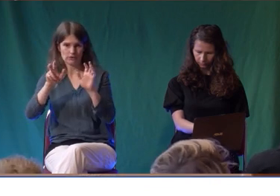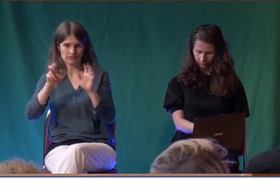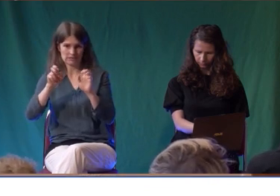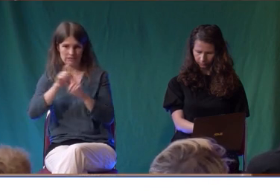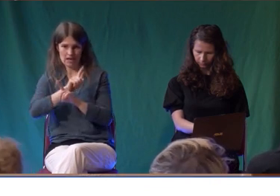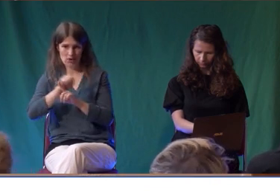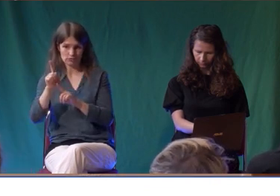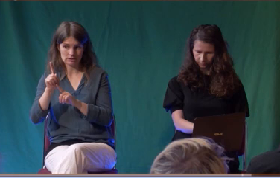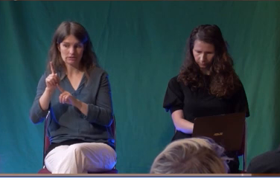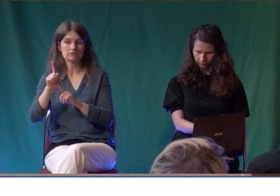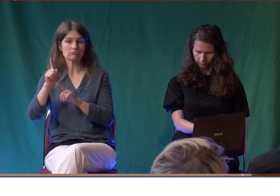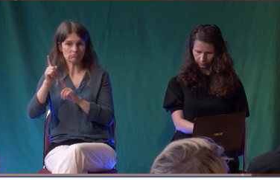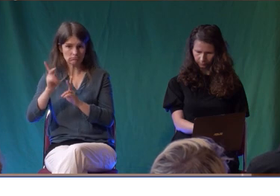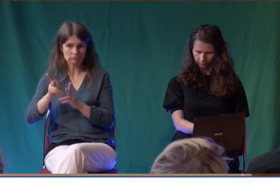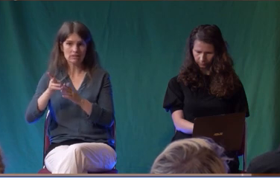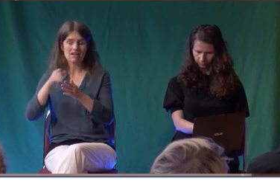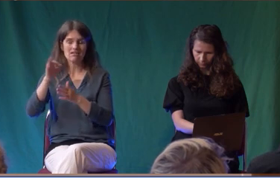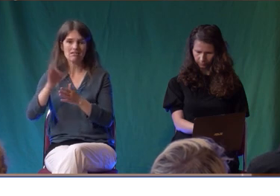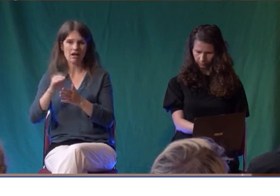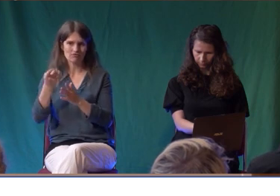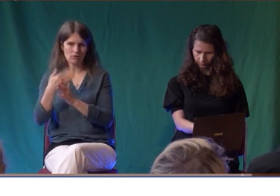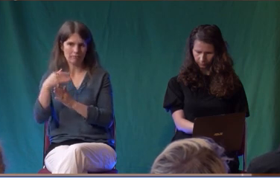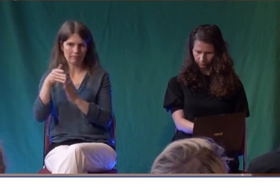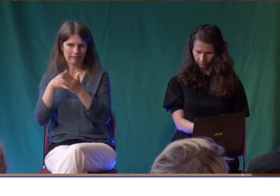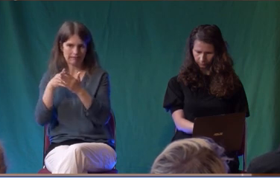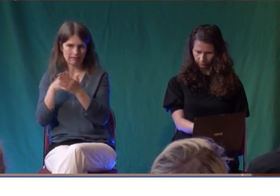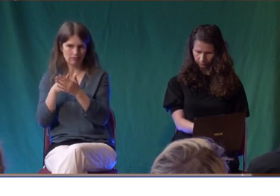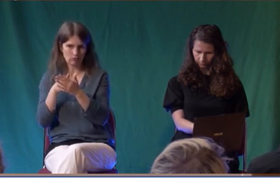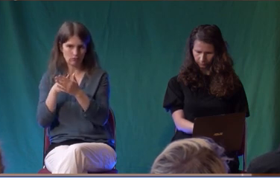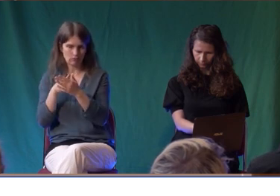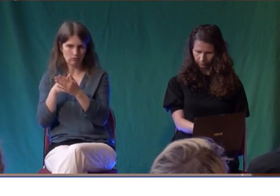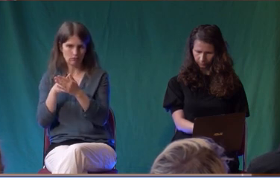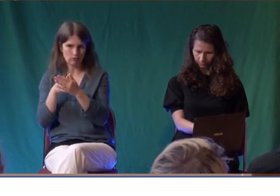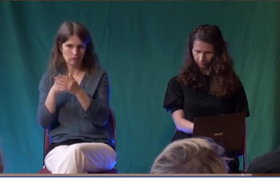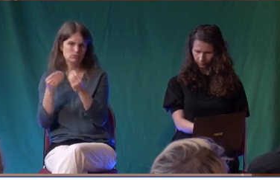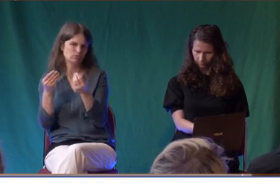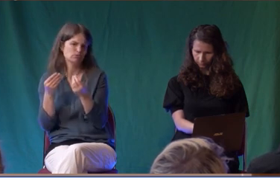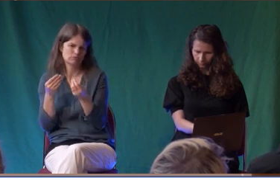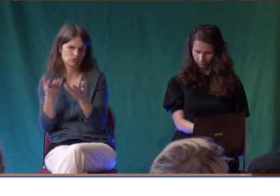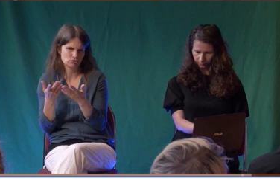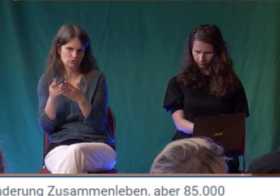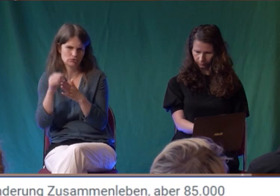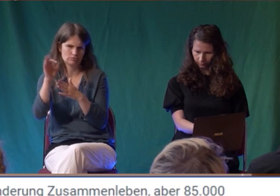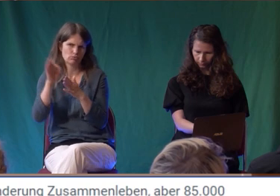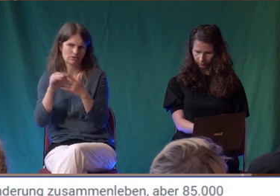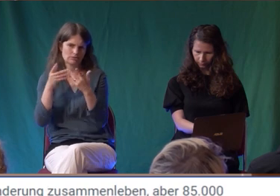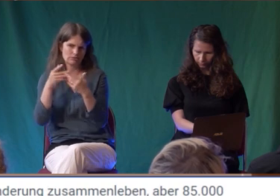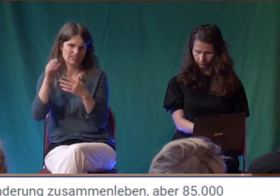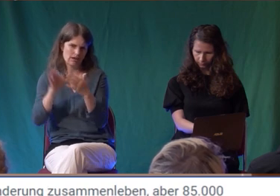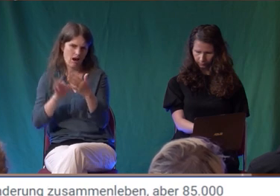und Jugendliche haben einen Elternteil mit einem Grad der Behinderung das ist ja das Maß wo man Behinderung sozusagen